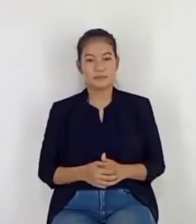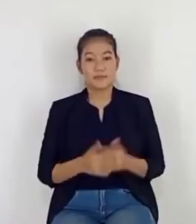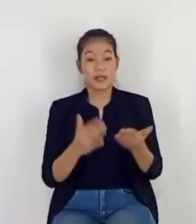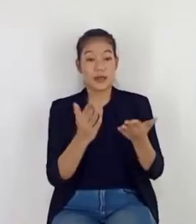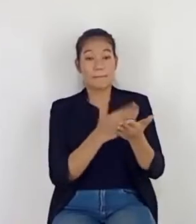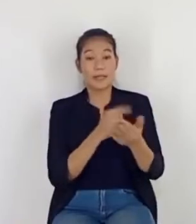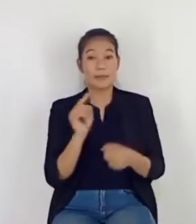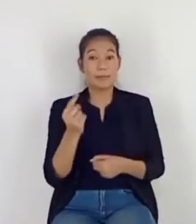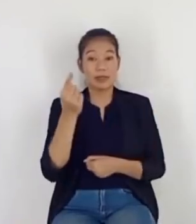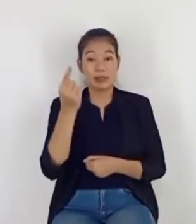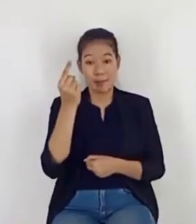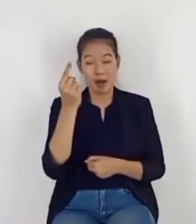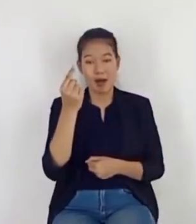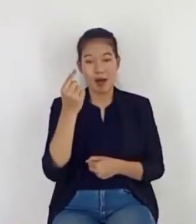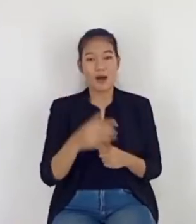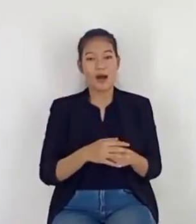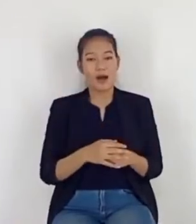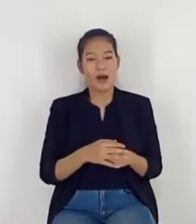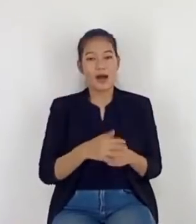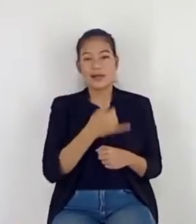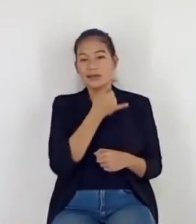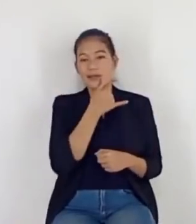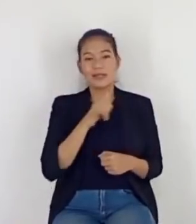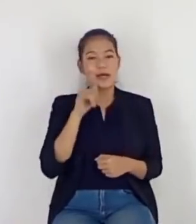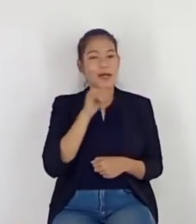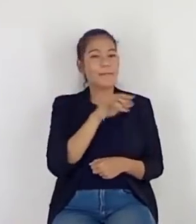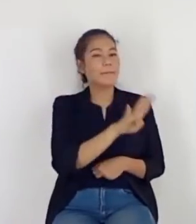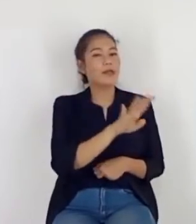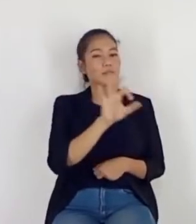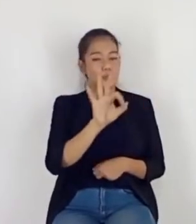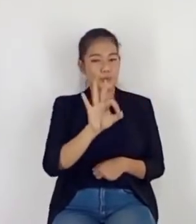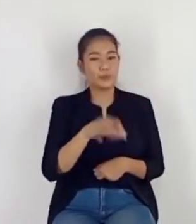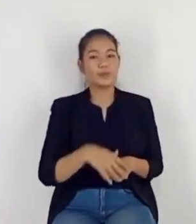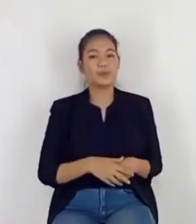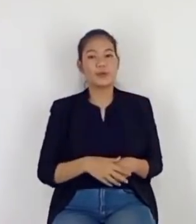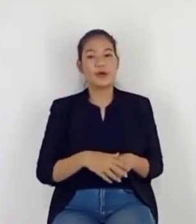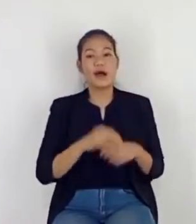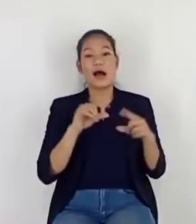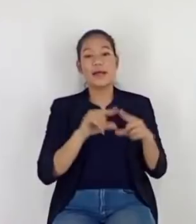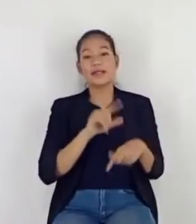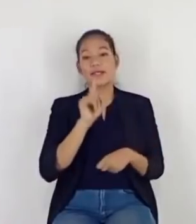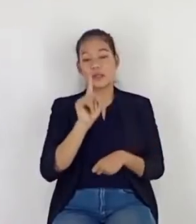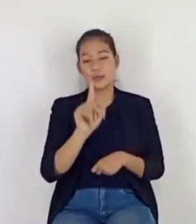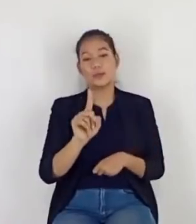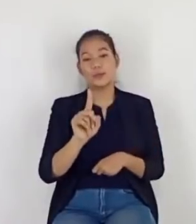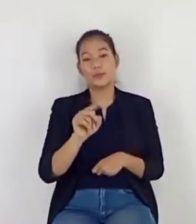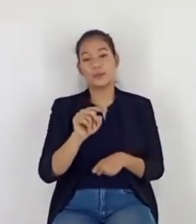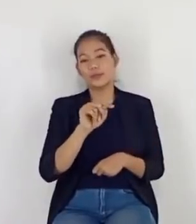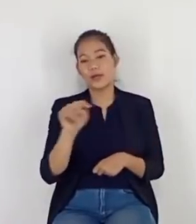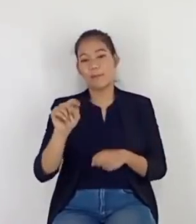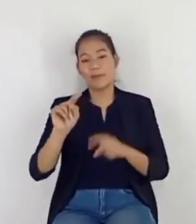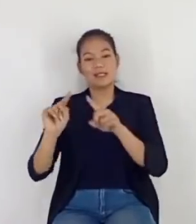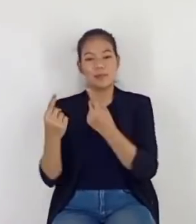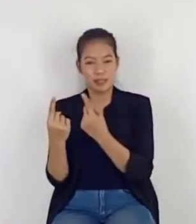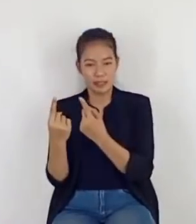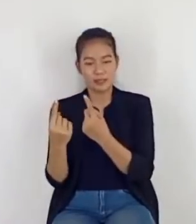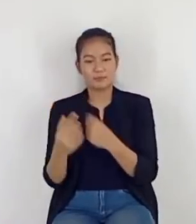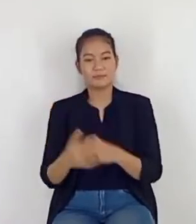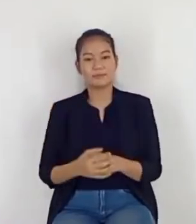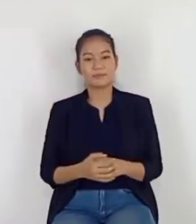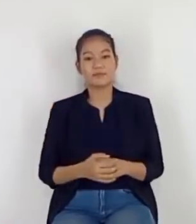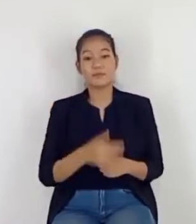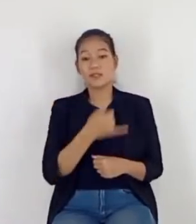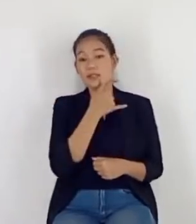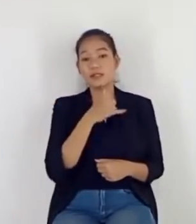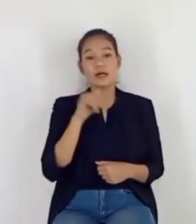Bacaan pertama diambil dari Yesaya 40 ayat 1 sampai 11.